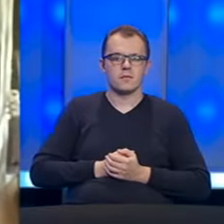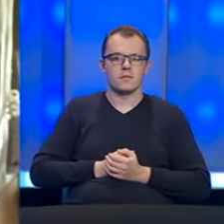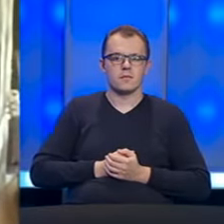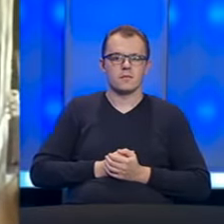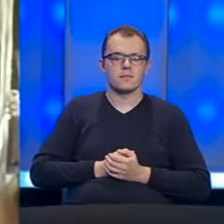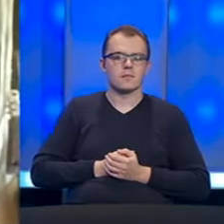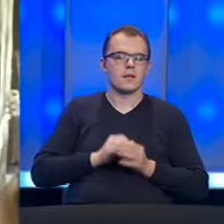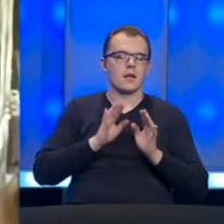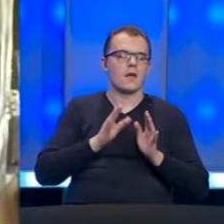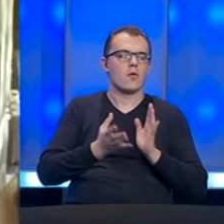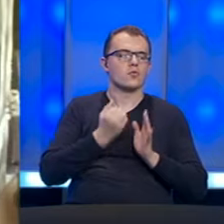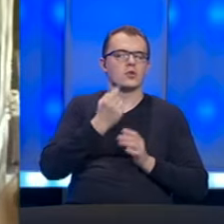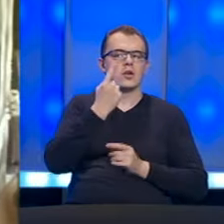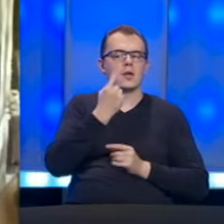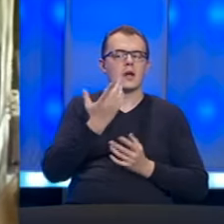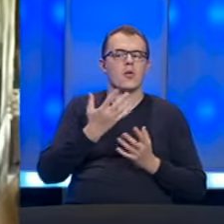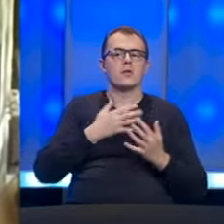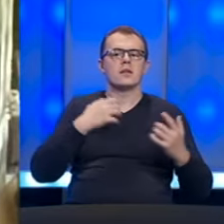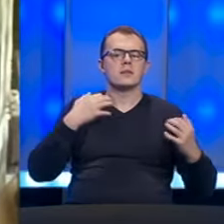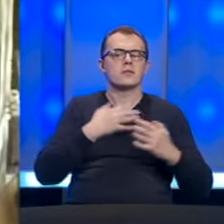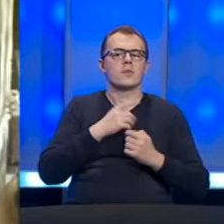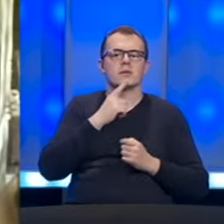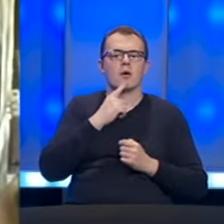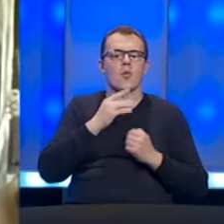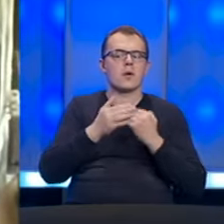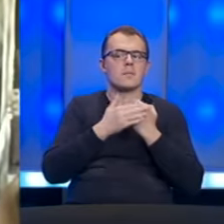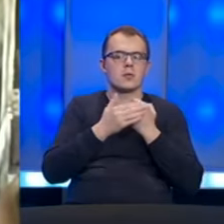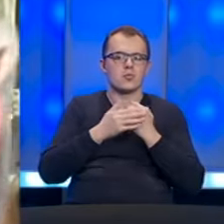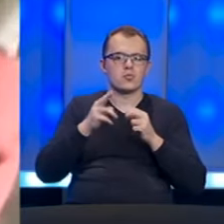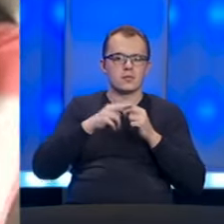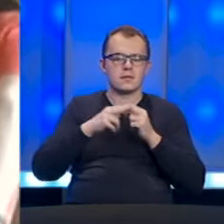Evo uzet ću jedan od instrumenata koji mi je pri ruci